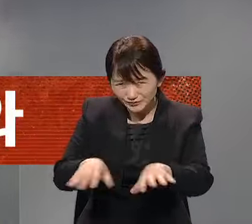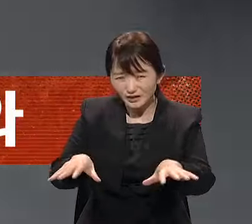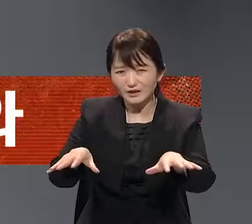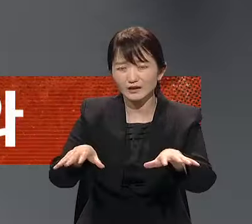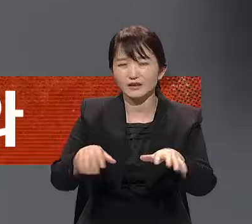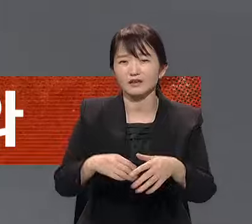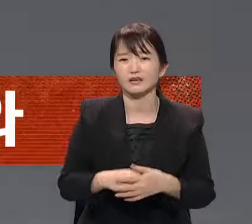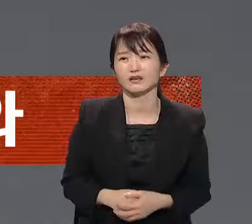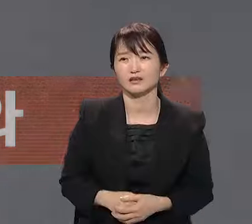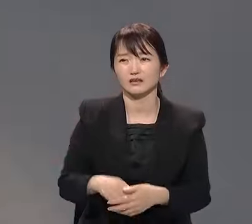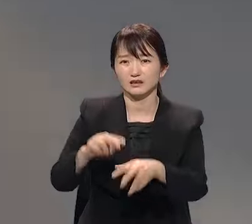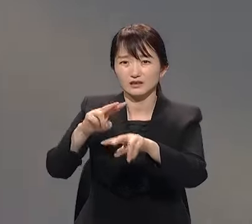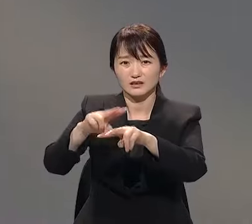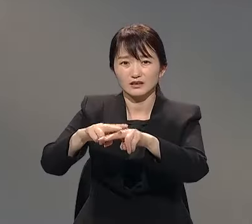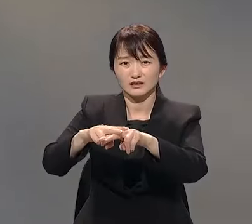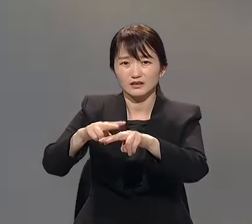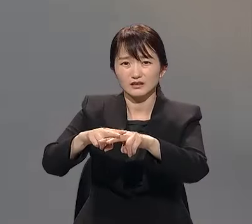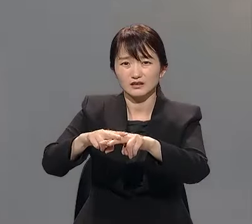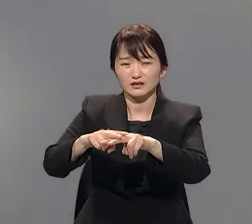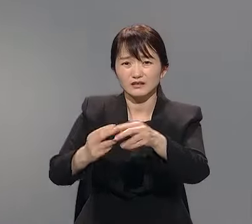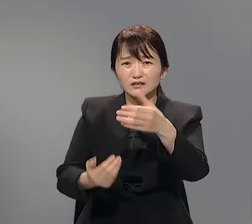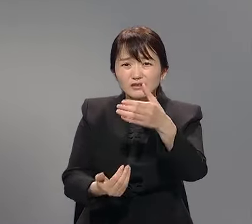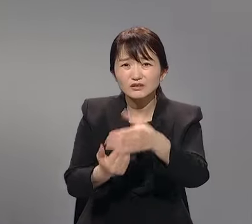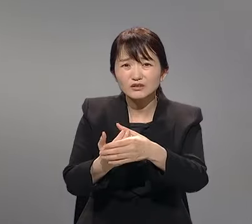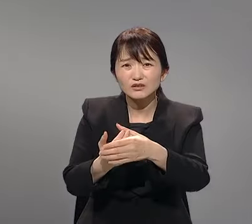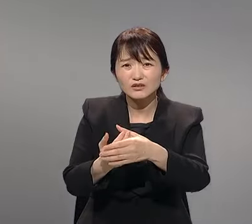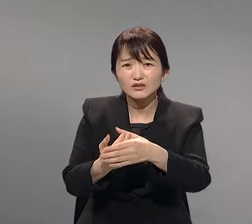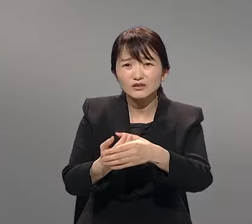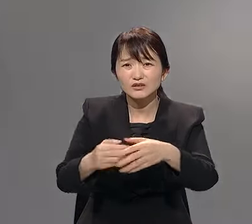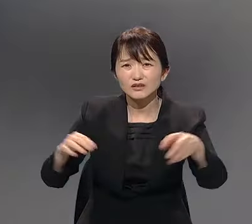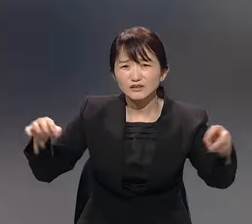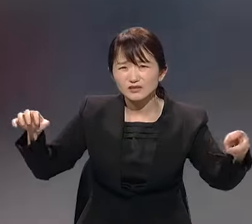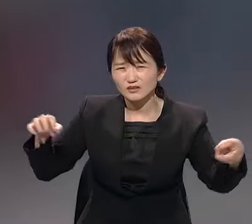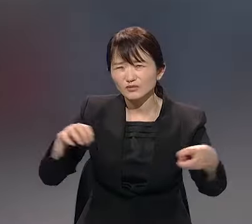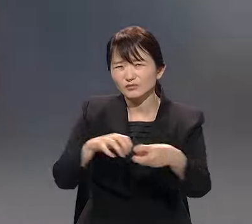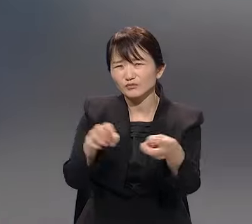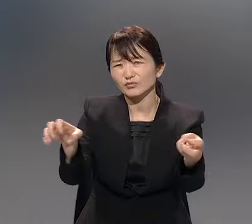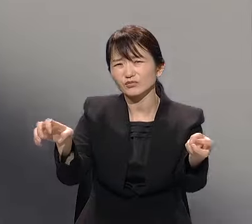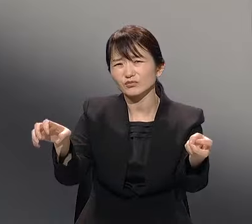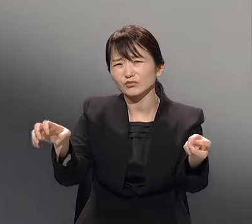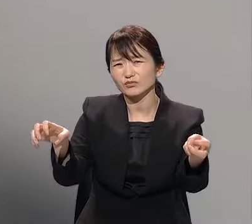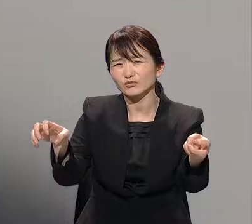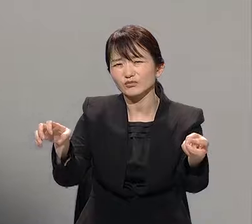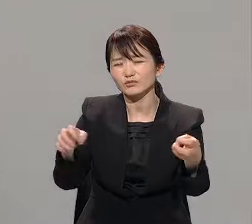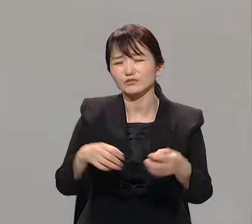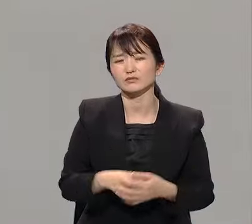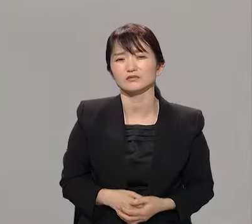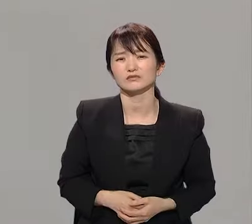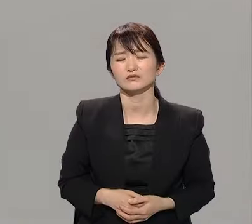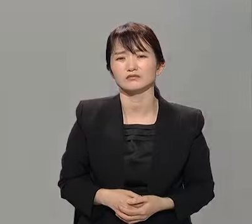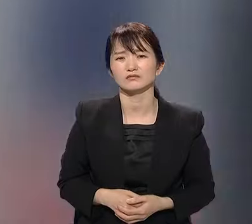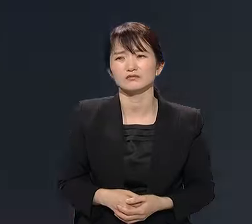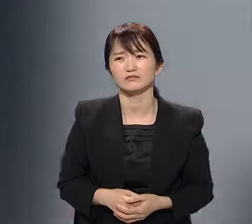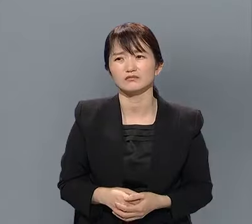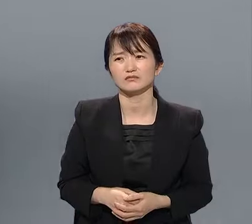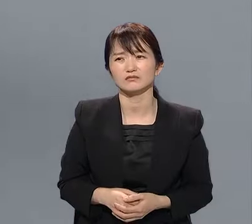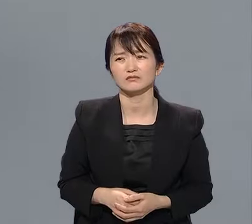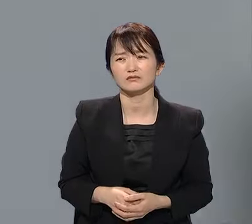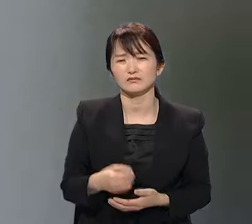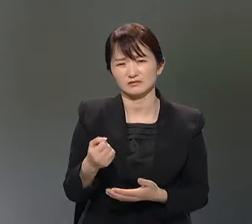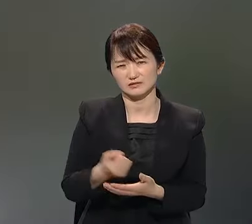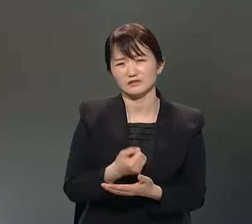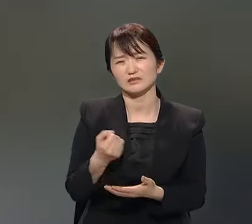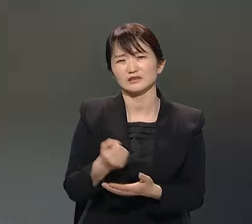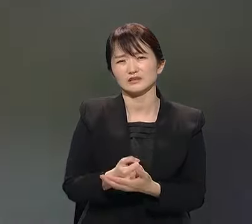떨어져 나왔습니다. 교차로 한복판에서 일어난 사고라 두 차량 모두 피할 새 없이 큰 충격을 받았는데요. 설마.